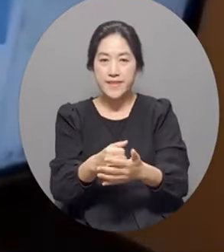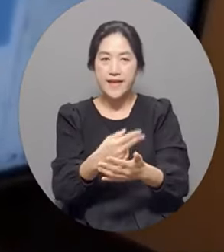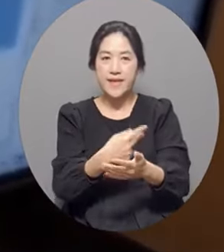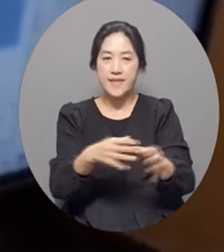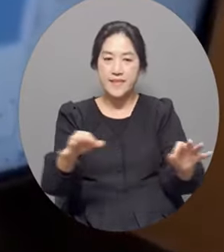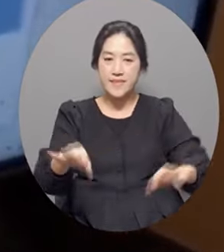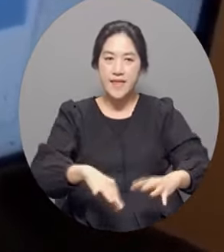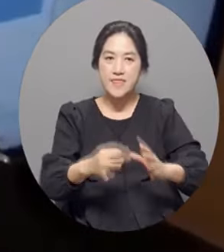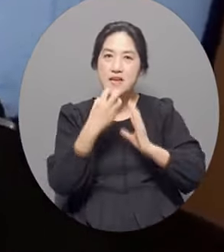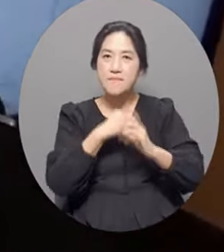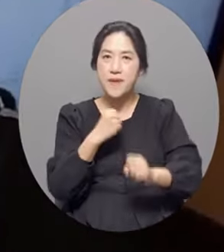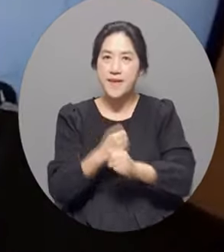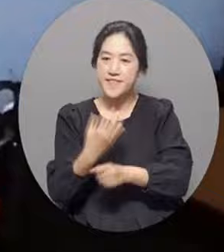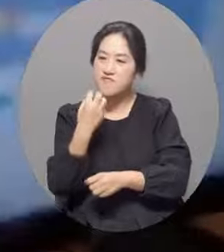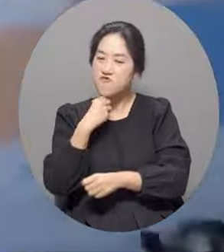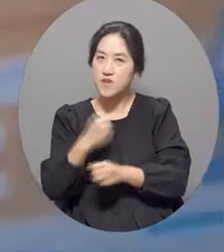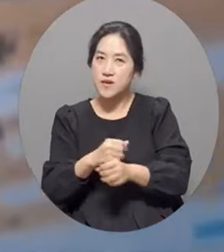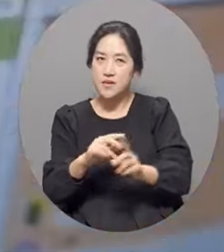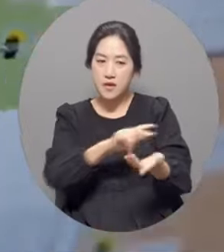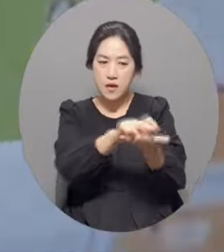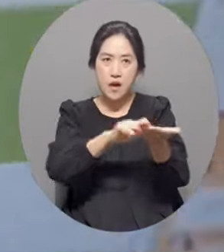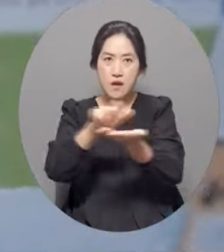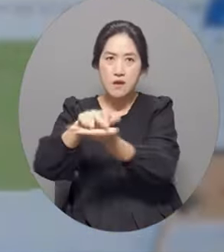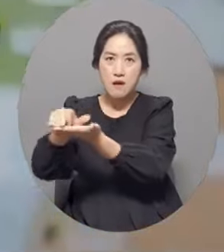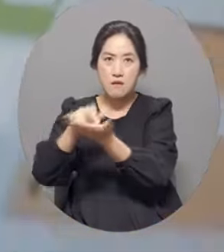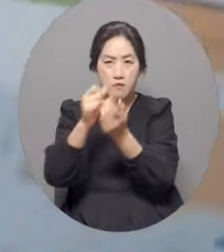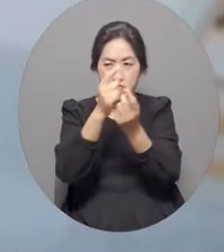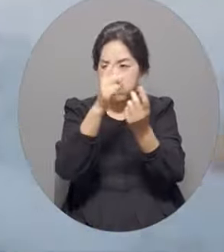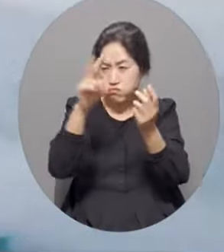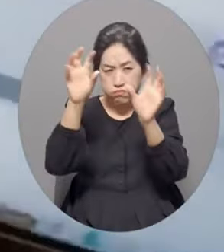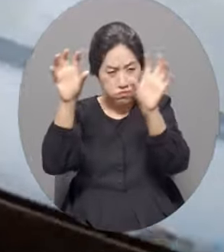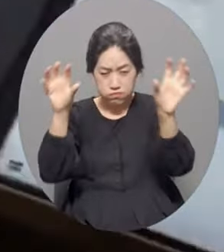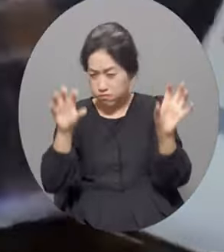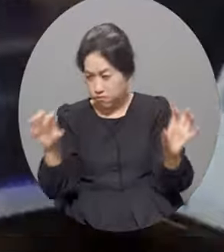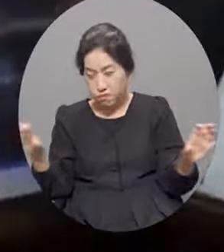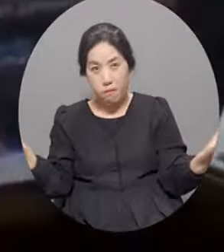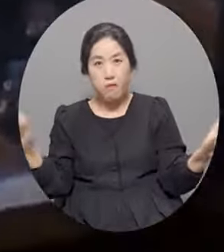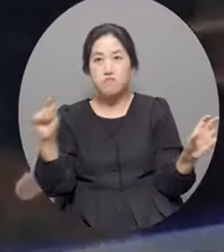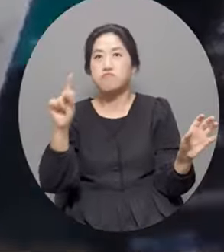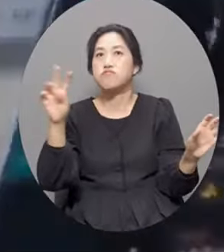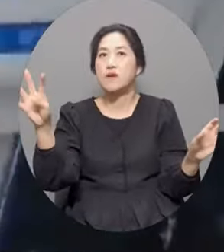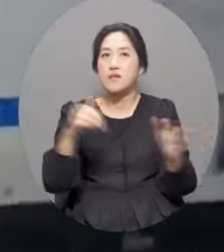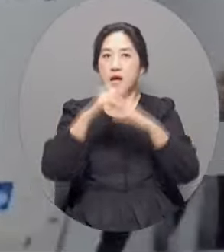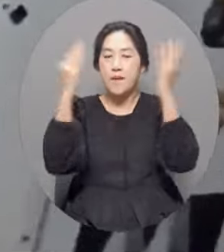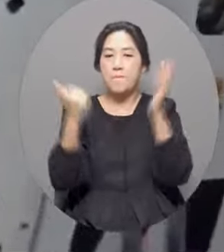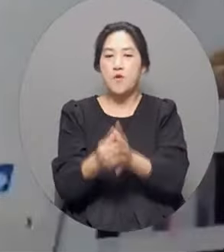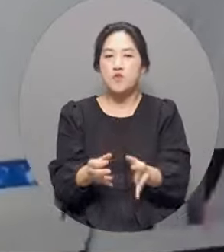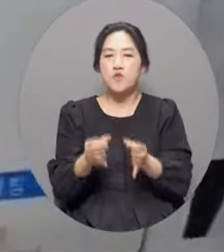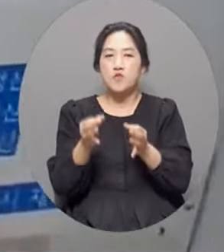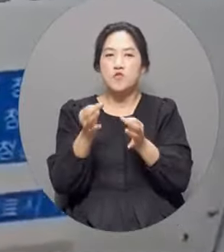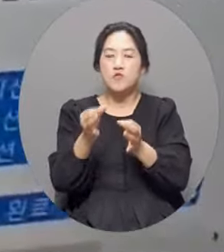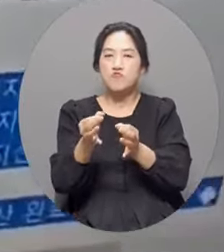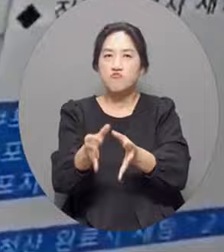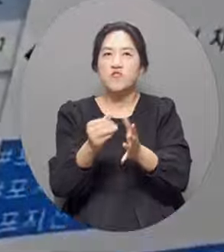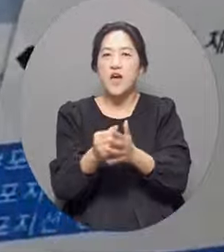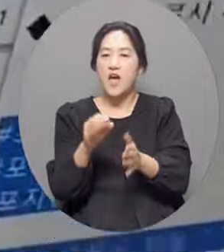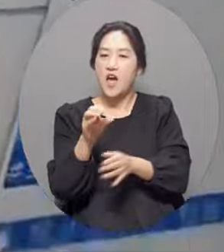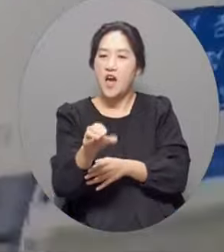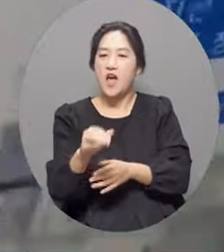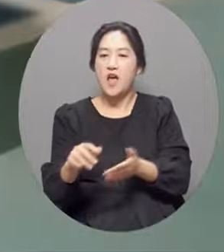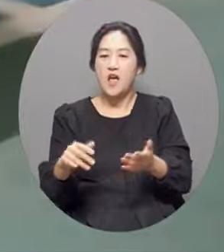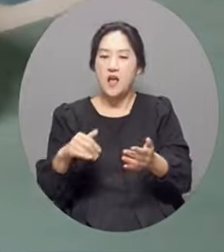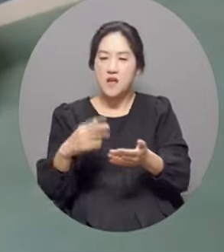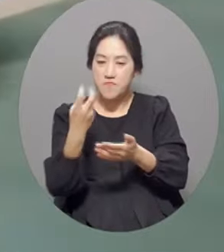등의 단어가 적혀 있는 카카오톡 대화방이 수게 띄어져 있습니다 모두 투자 리딩 사기에 쓰인